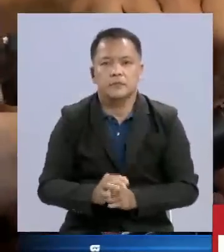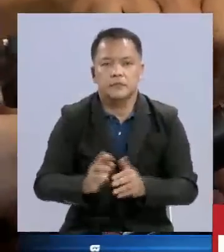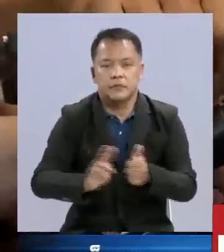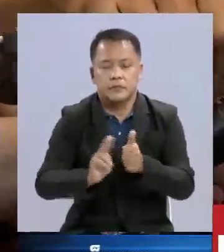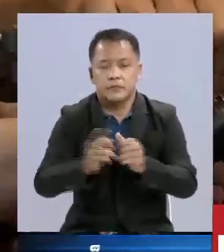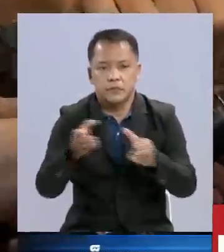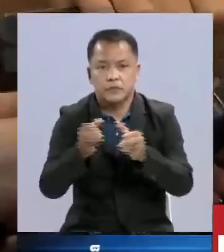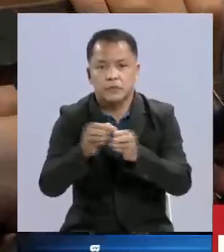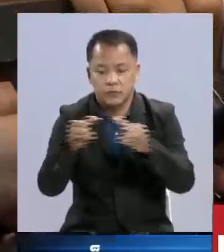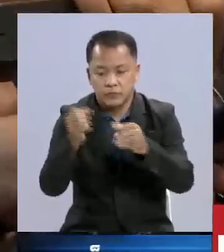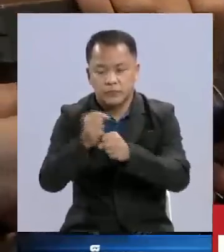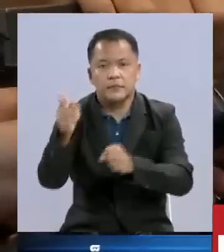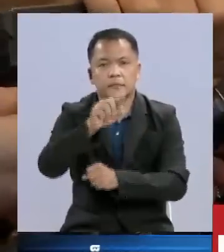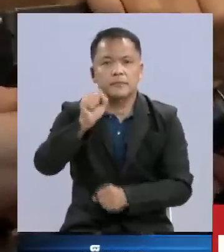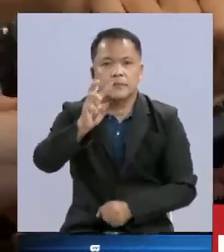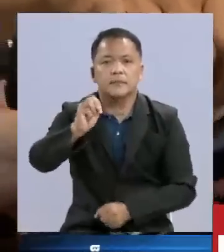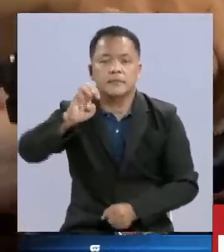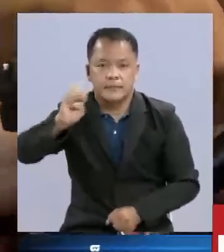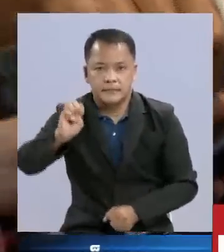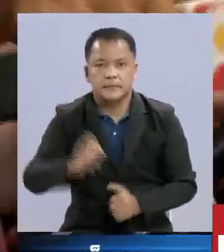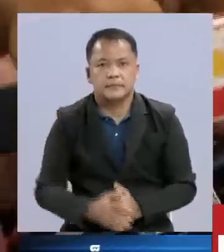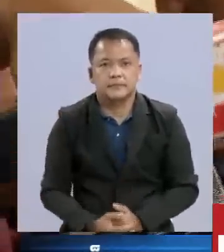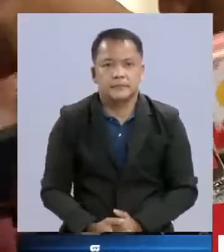ยู่ในคณะชุดทำงาน SME ครับ